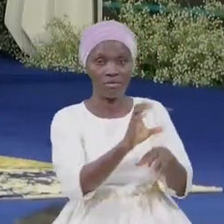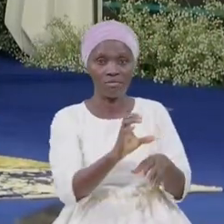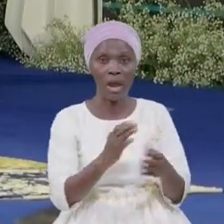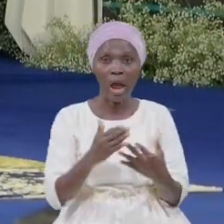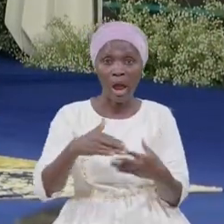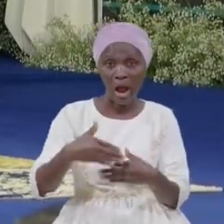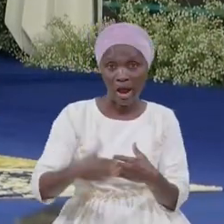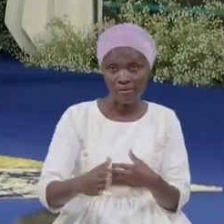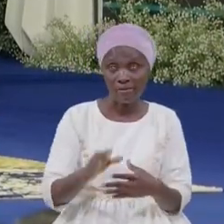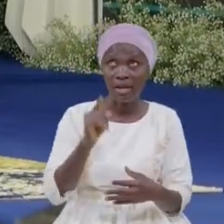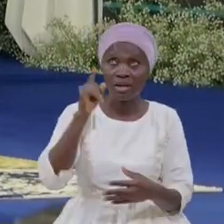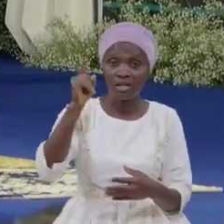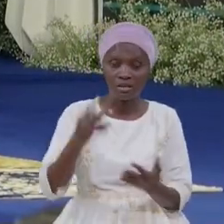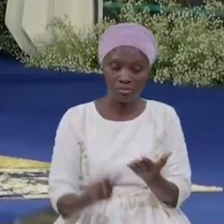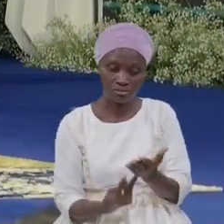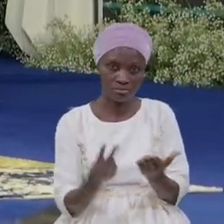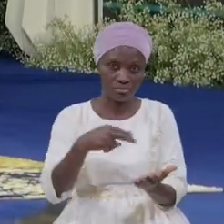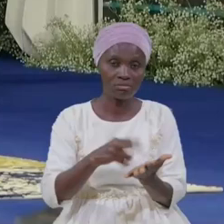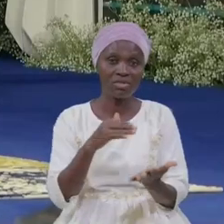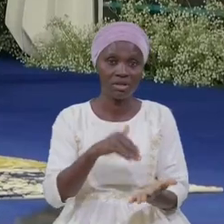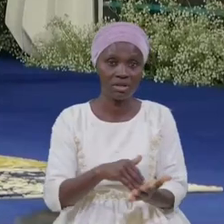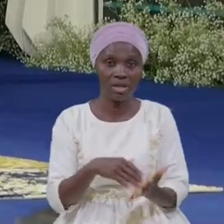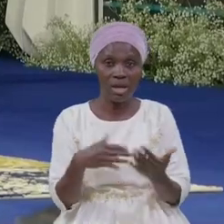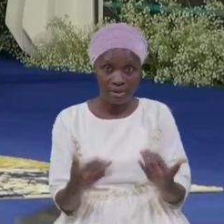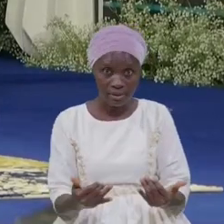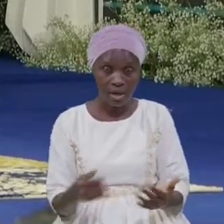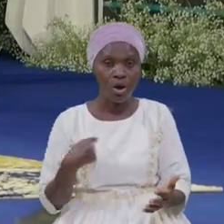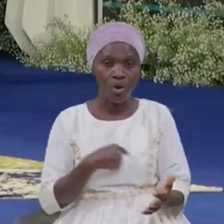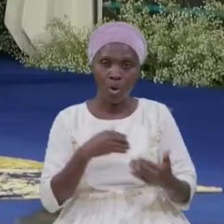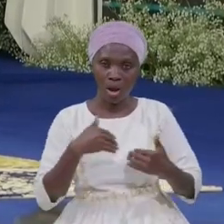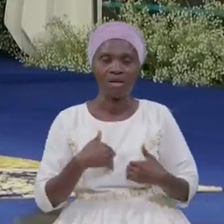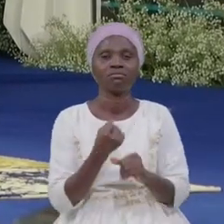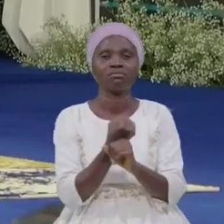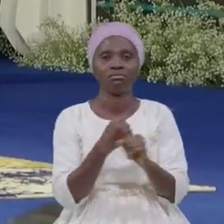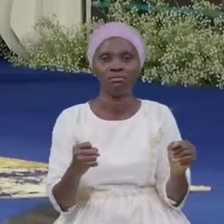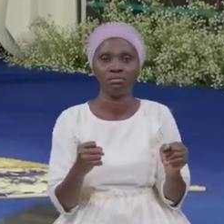après être ressuscité, nous avons maintenant le salut.